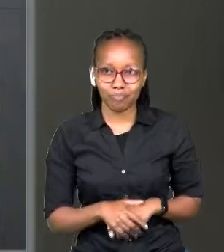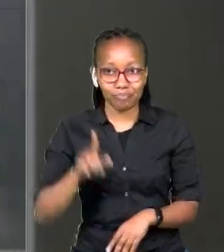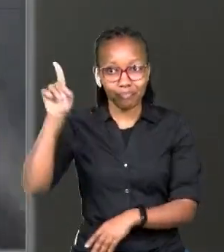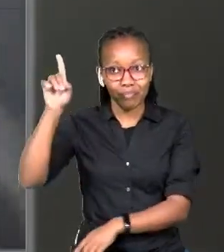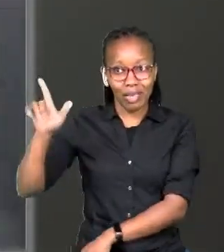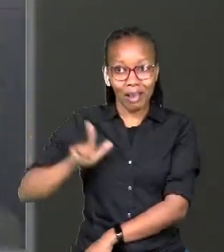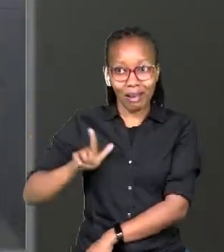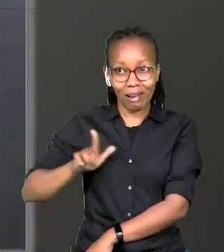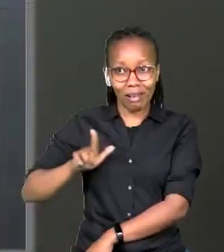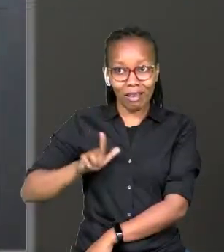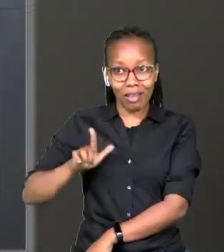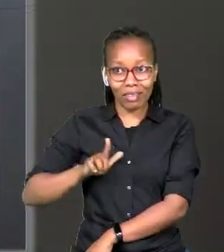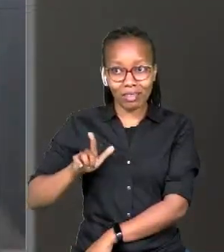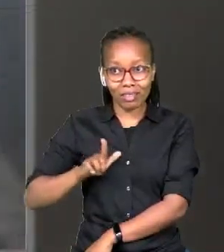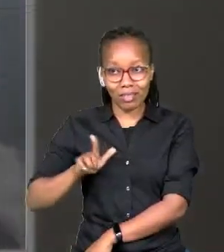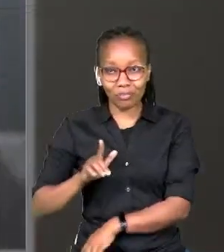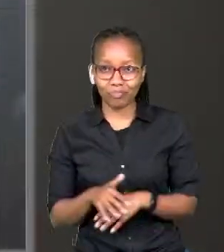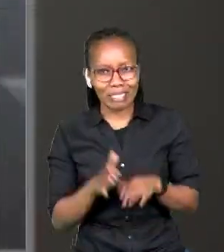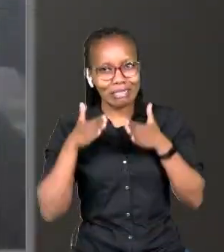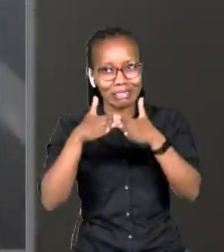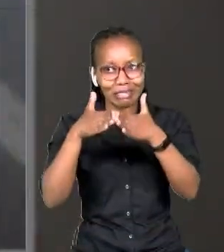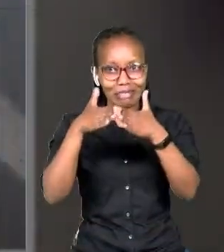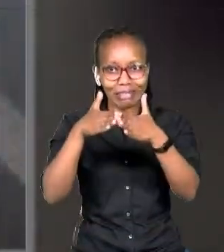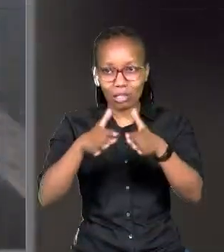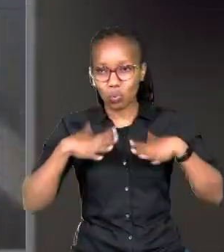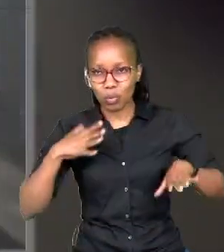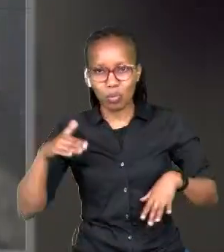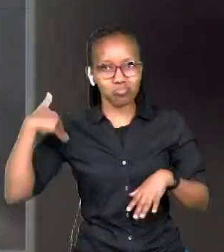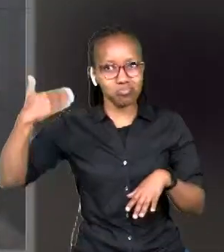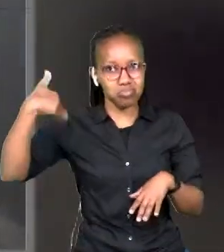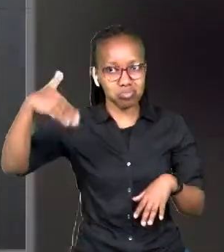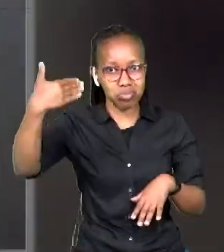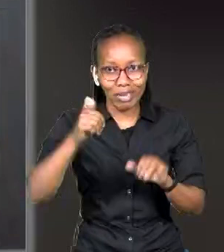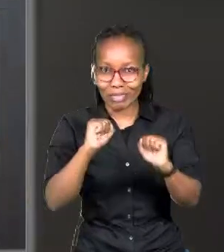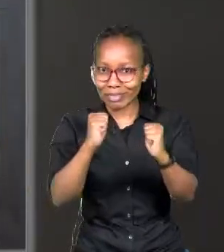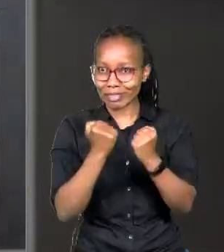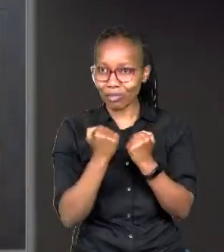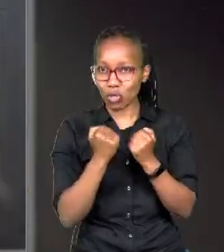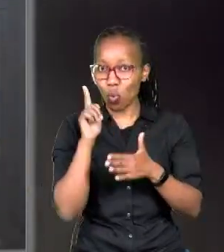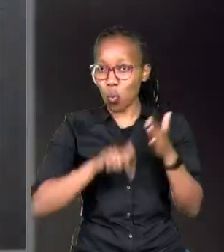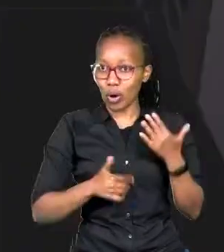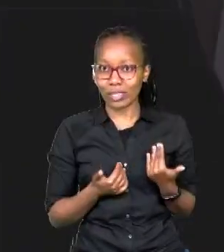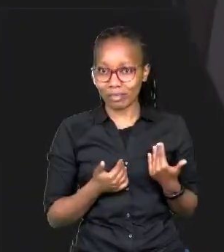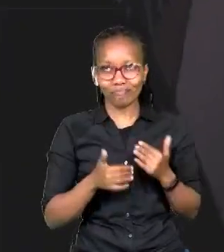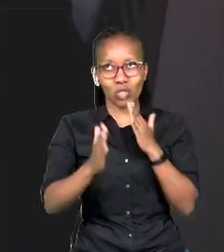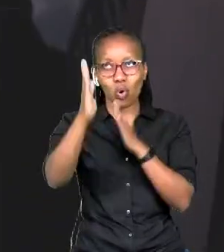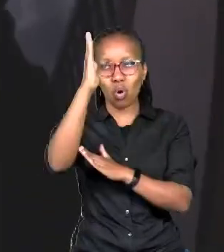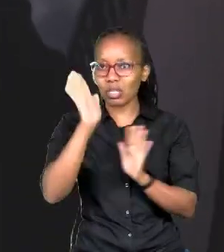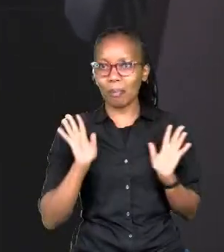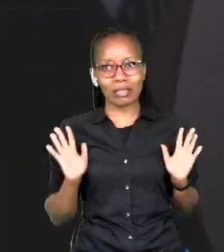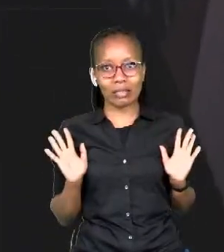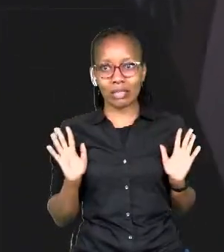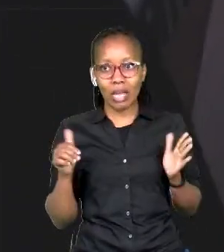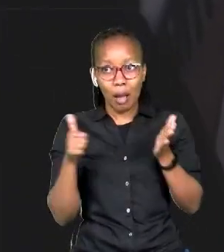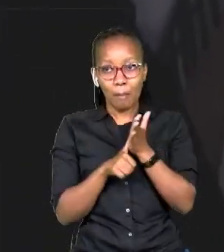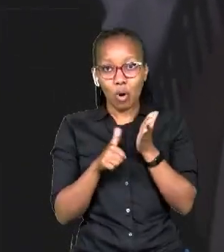who nail their lives to strangers each day to survive, their only safety is guided by their creator. Shida ndio hiyo.